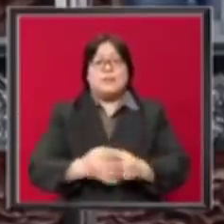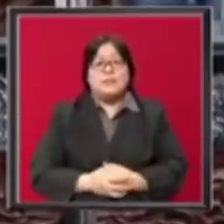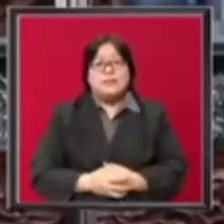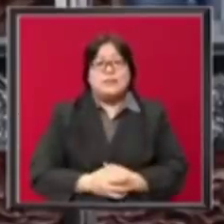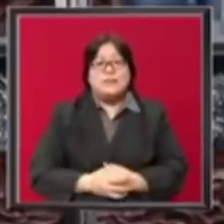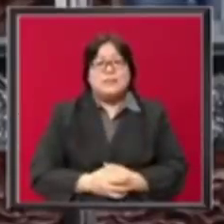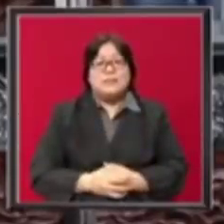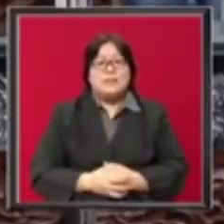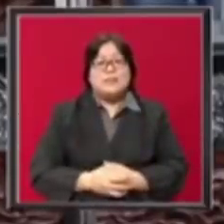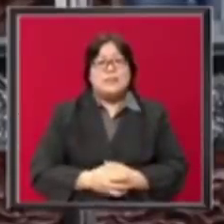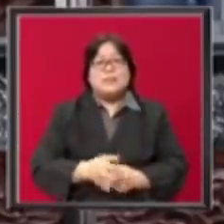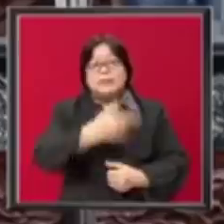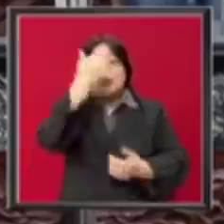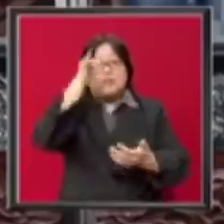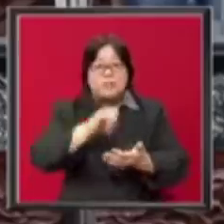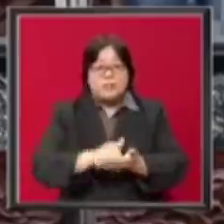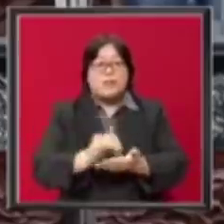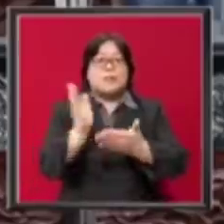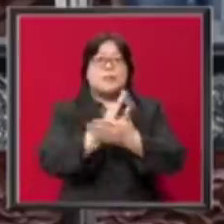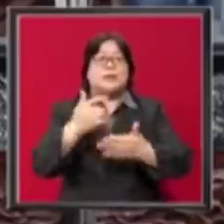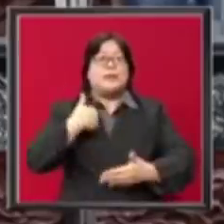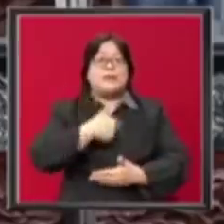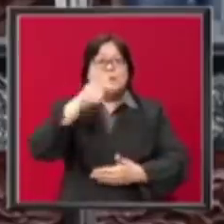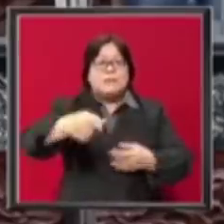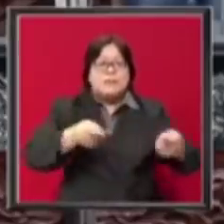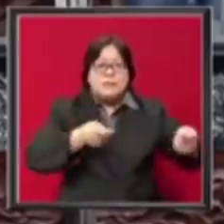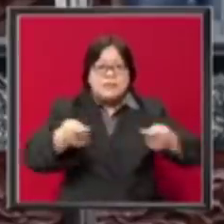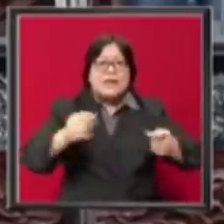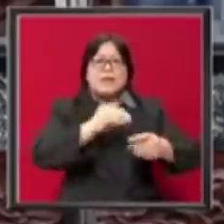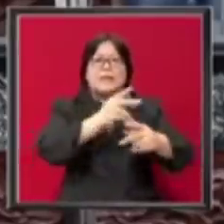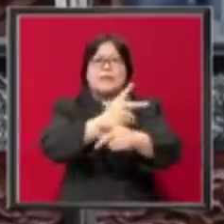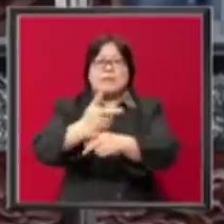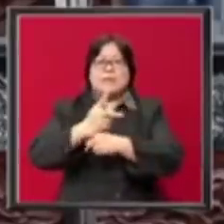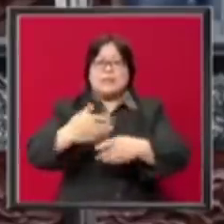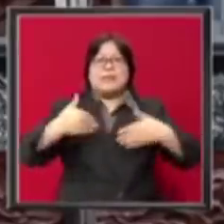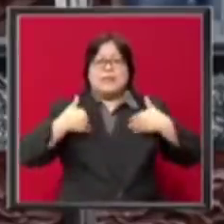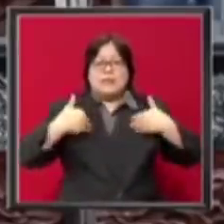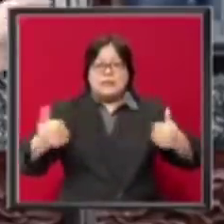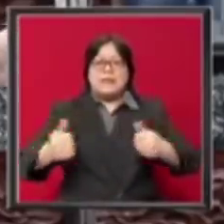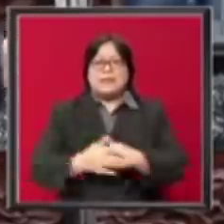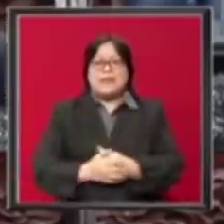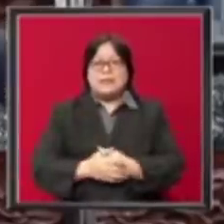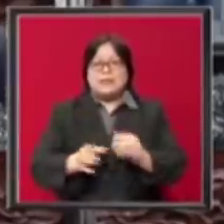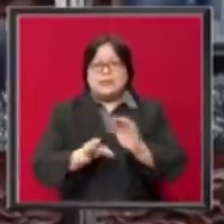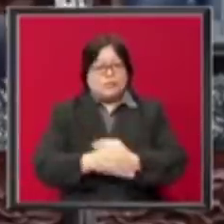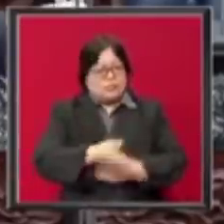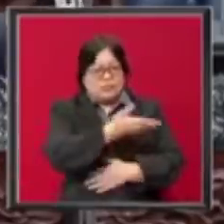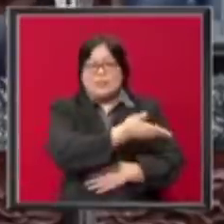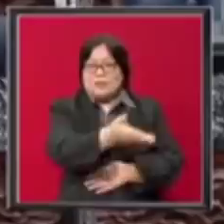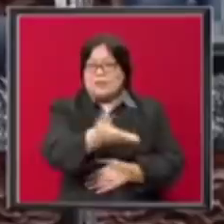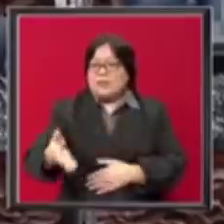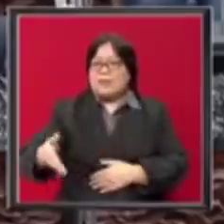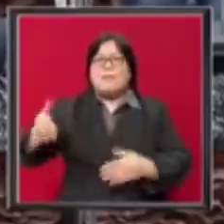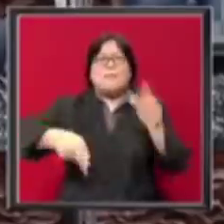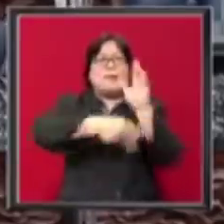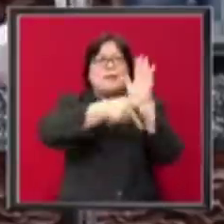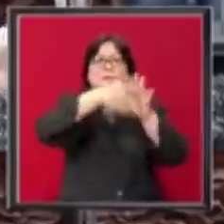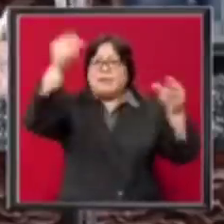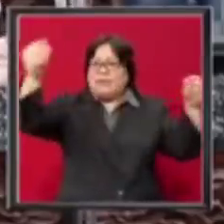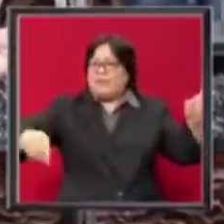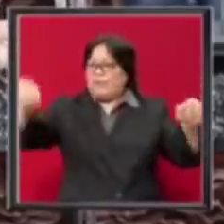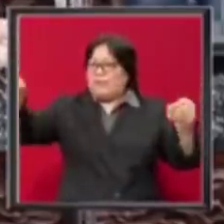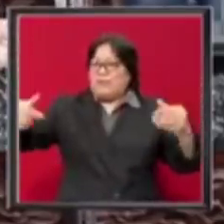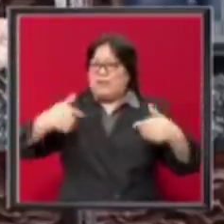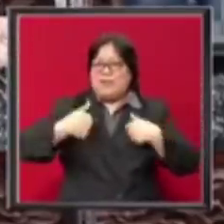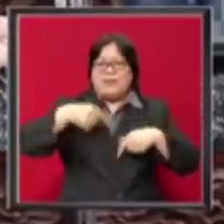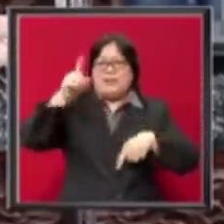Ya. Jadi oleh demikian, sementara kita harus kawal dan jaga soal kesihatan. Ini bagi macam ini semua ni untuk di parlimen. Saya